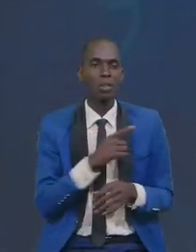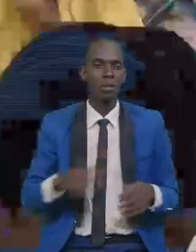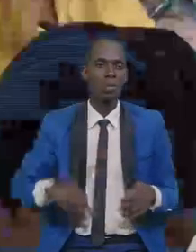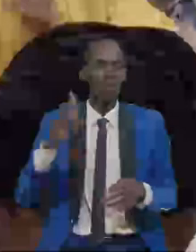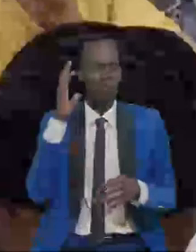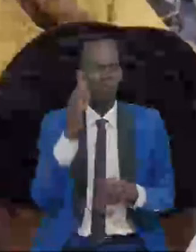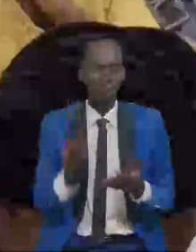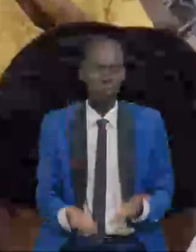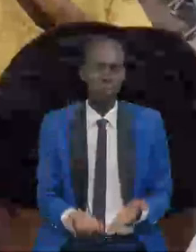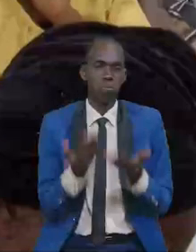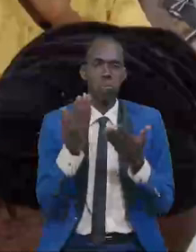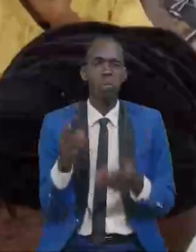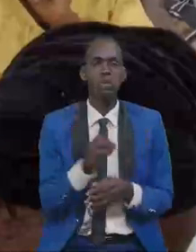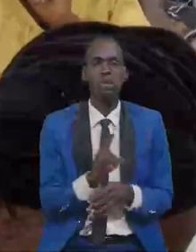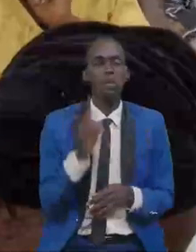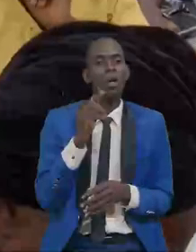va le relever.